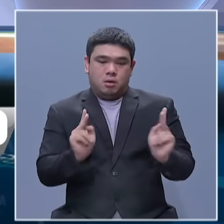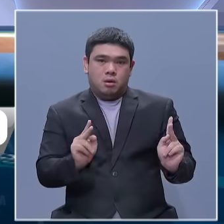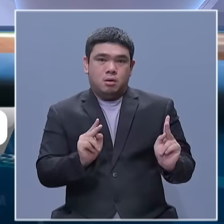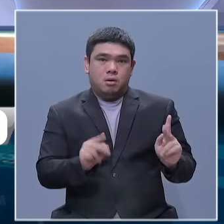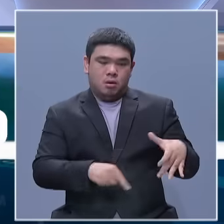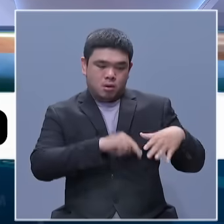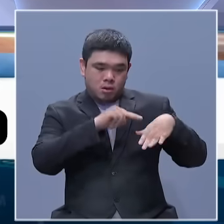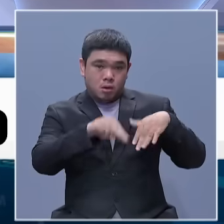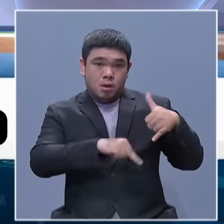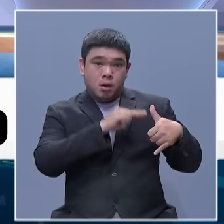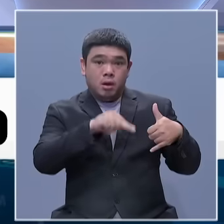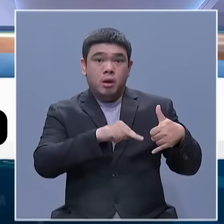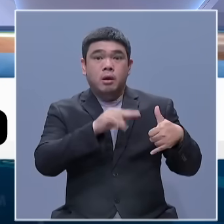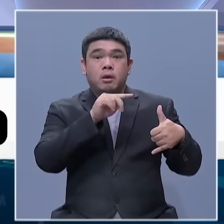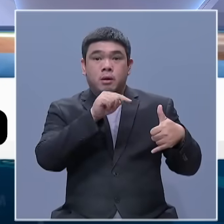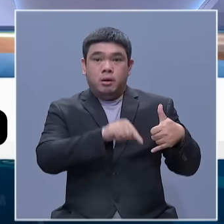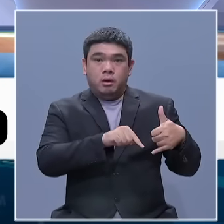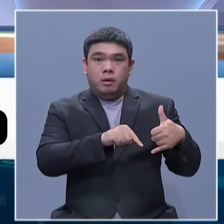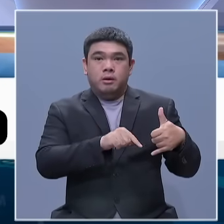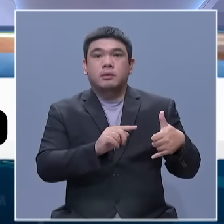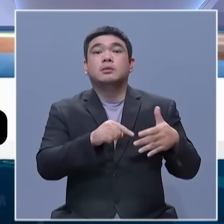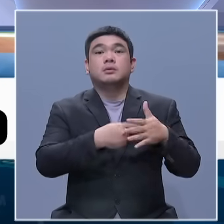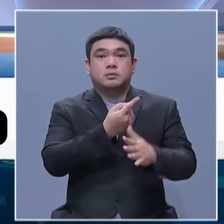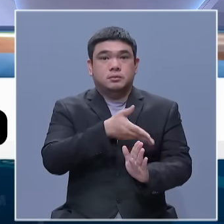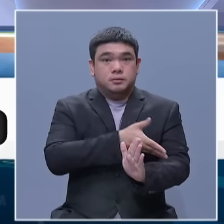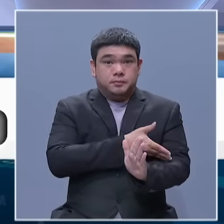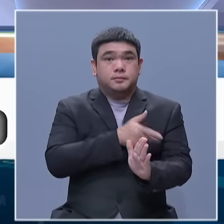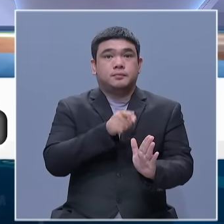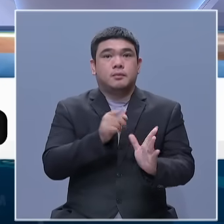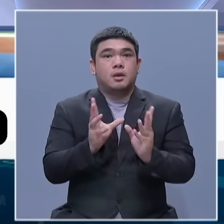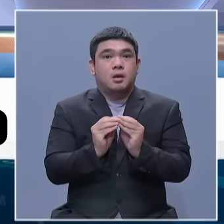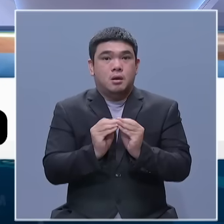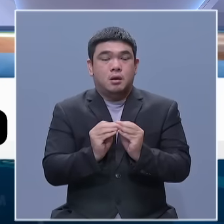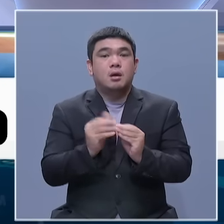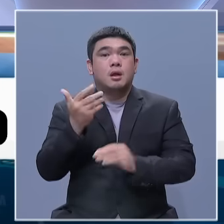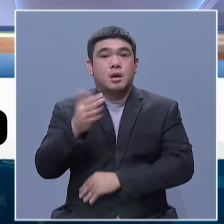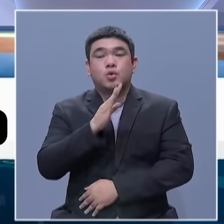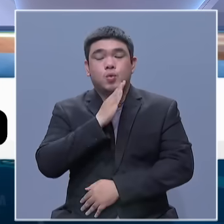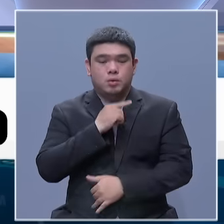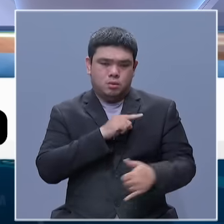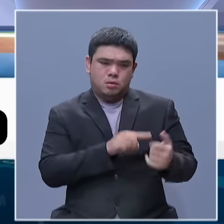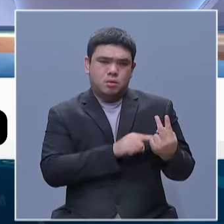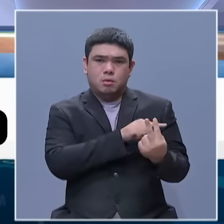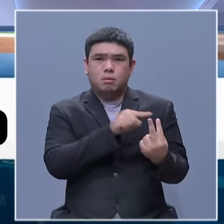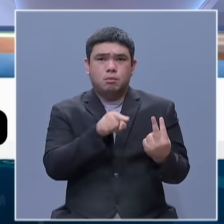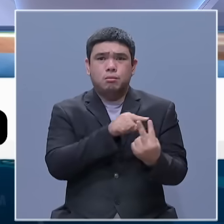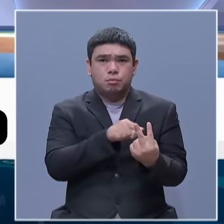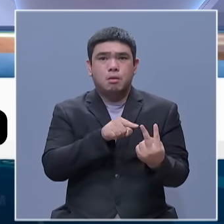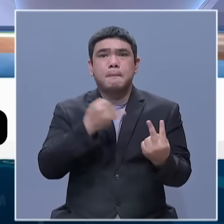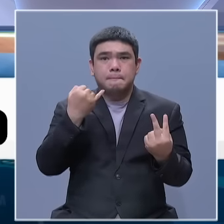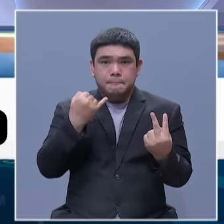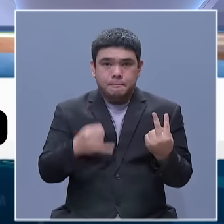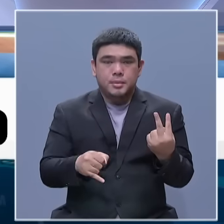วินัยของก้าวไกลเขาตัดสินเบื้องต้นก่อนที่จะนำมาสู่การประชุมเมื่อวานนี ้ ว่าทั้งคู่มีความ